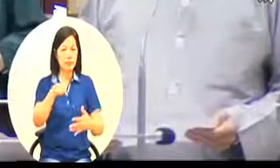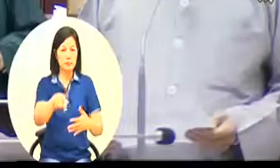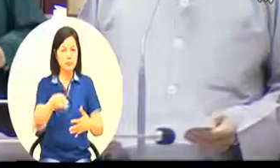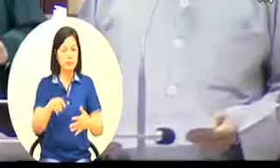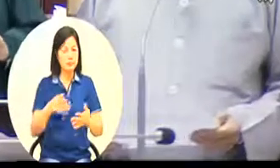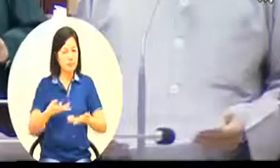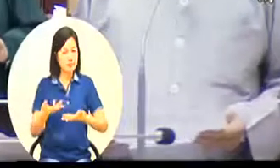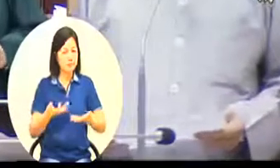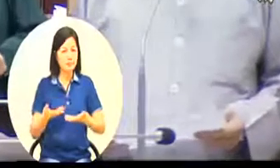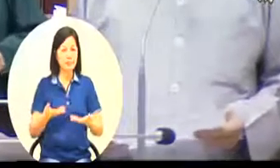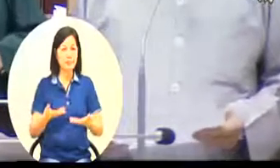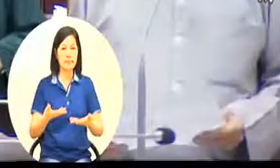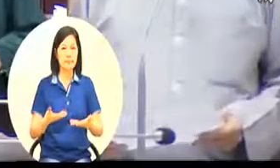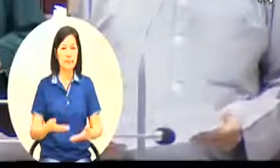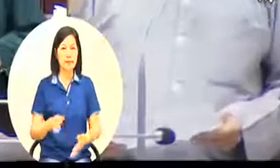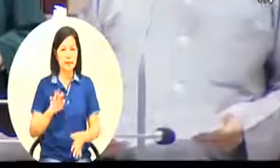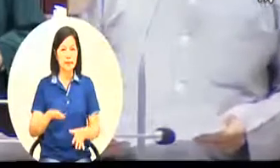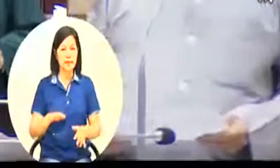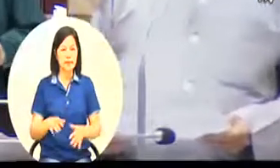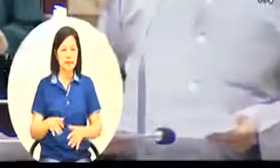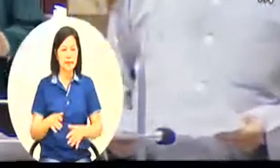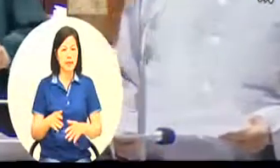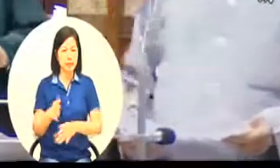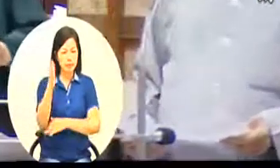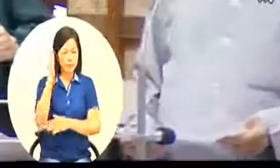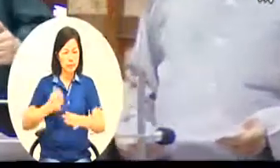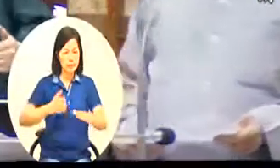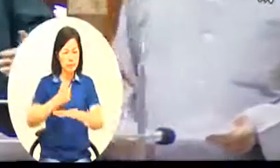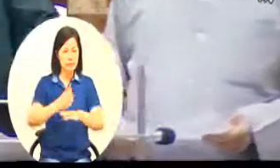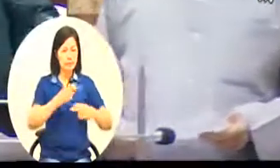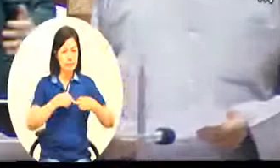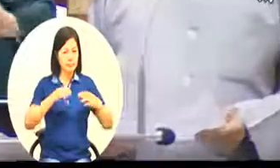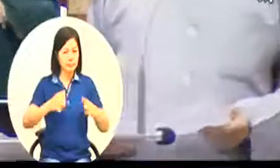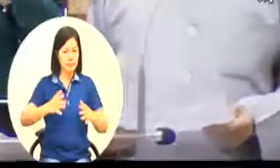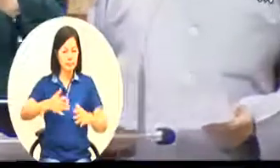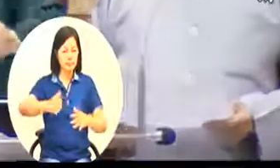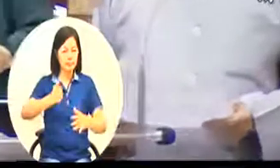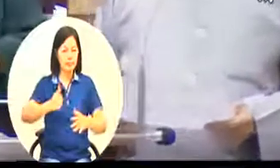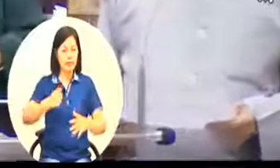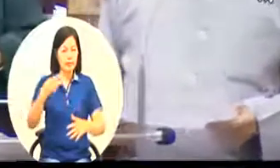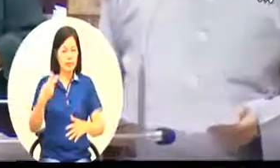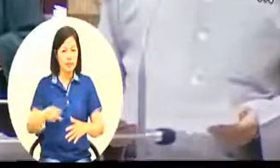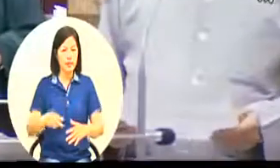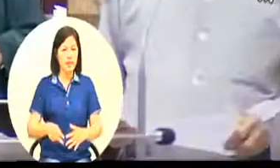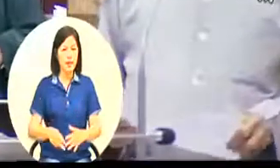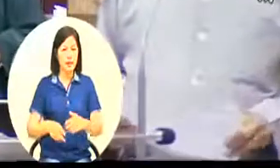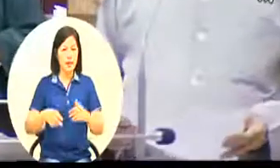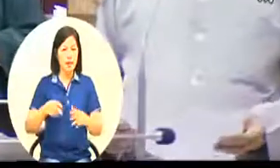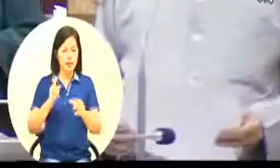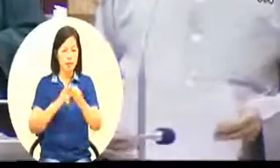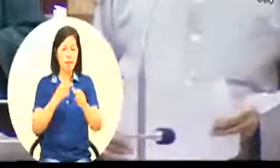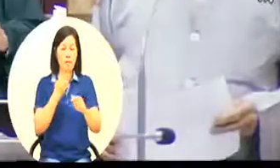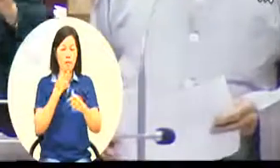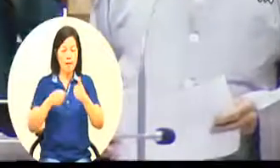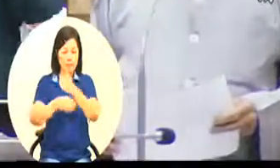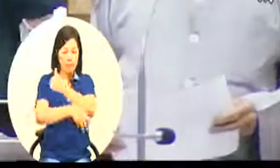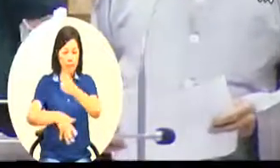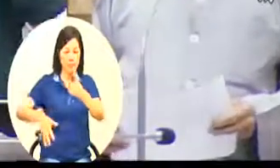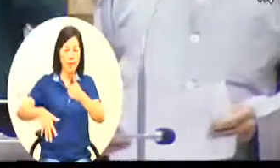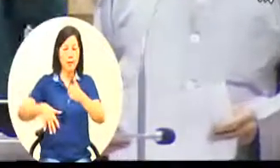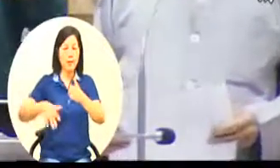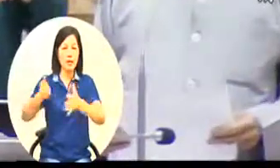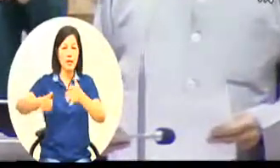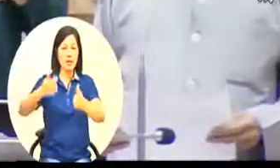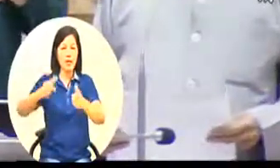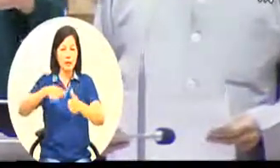分，啊，即摆执政。哦，蔡英文总统甲伊所有中央的高层，因拢爱